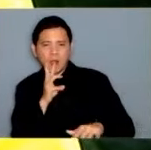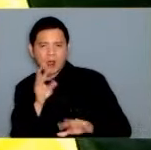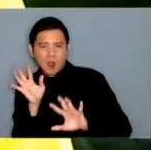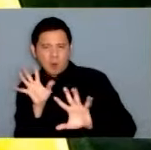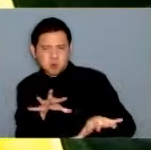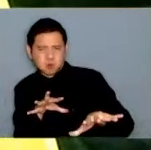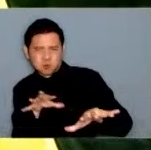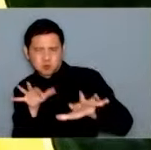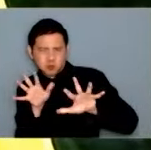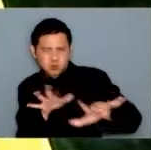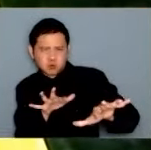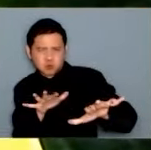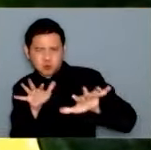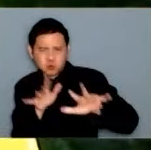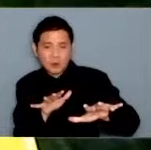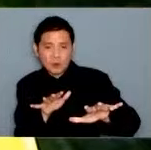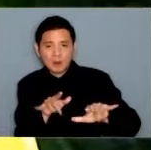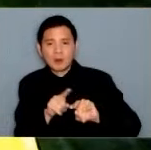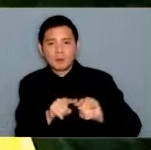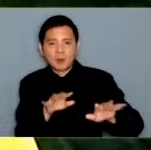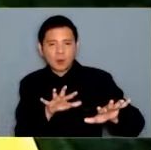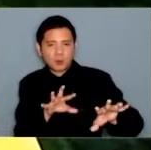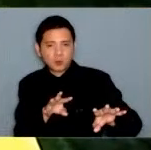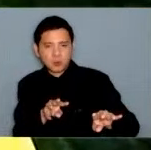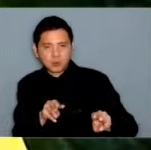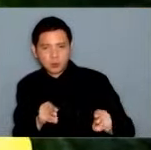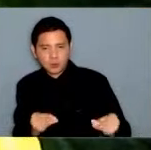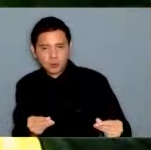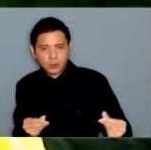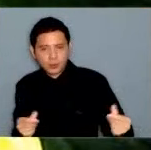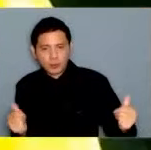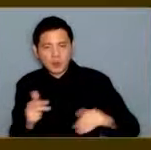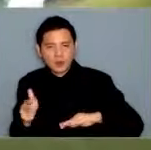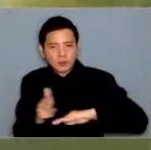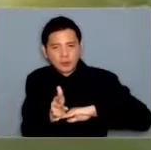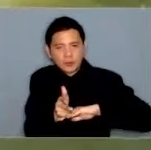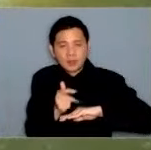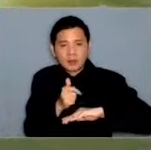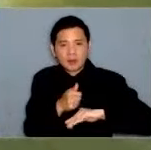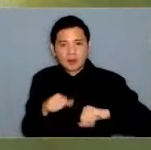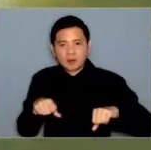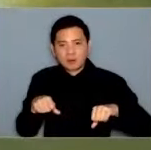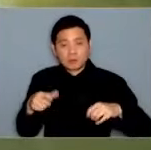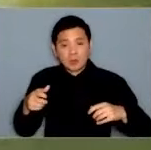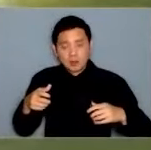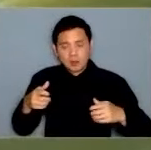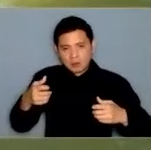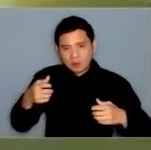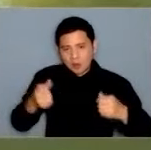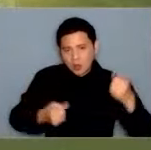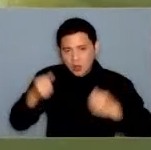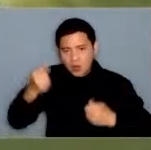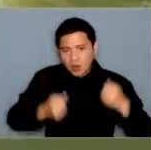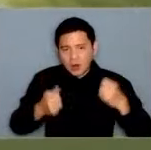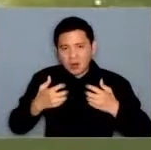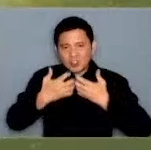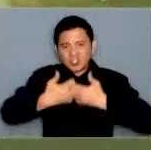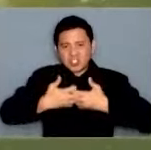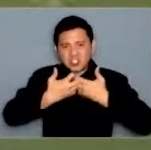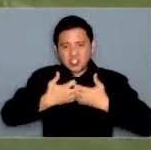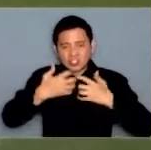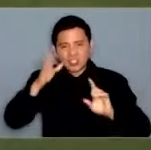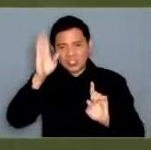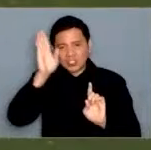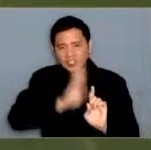pa rin pong tumuloy hanggang sa namatayan po sila ng makina. Bandang alas 11 ng umaga nang itimbre ng QCPD na